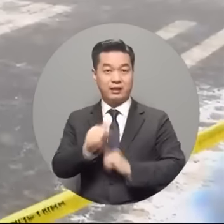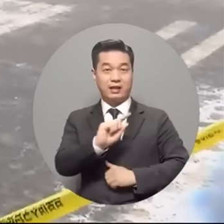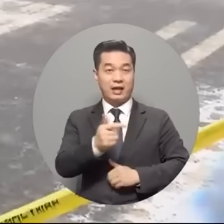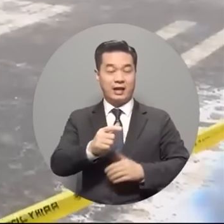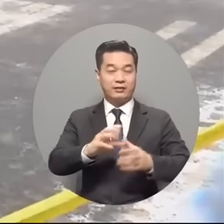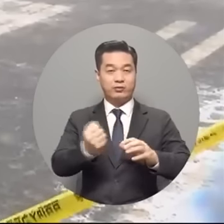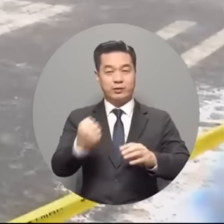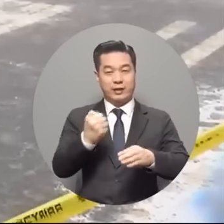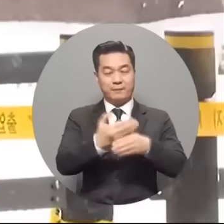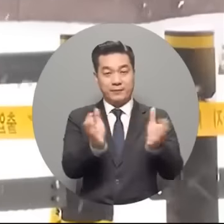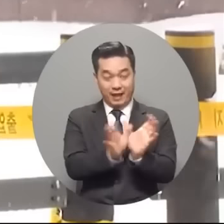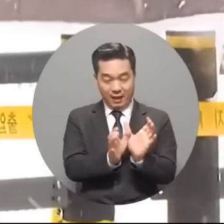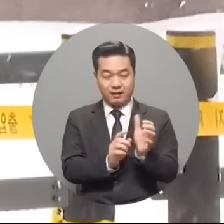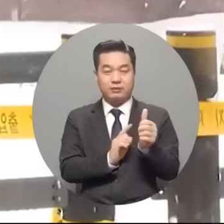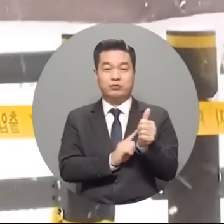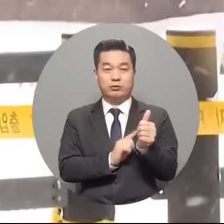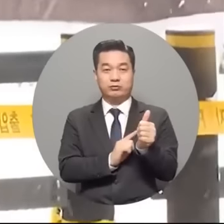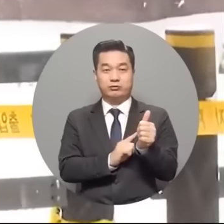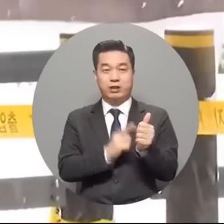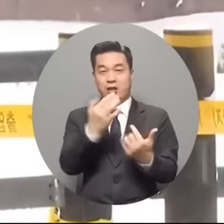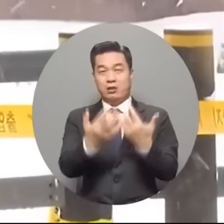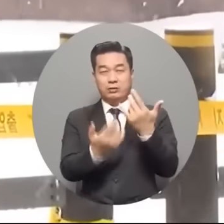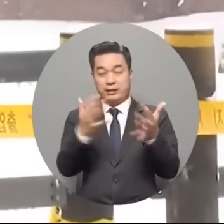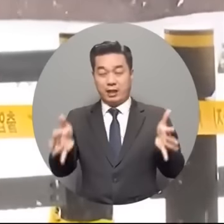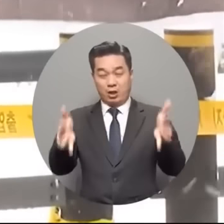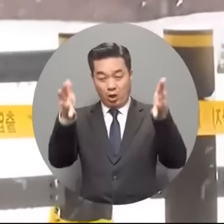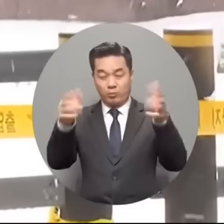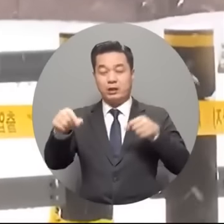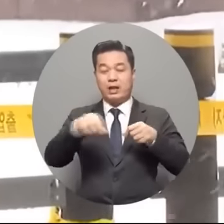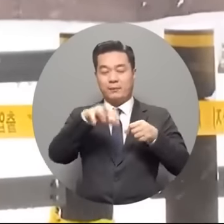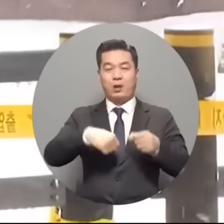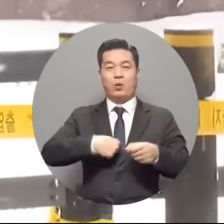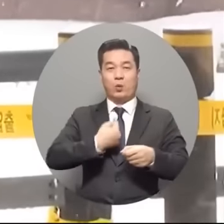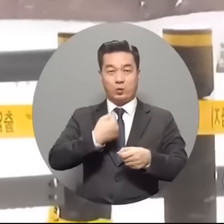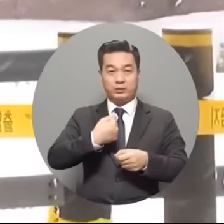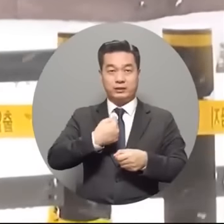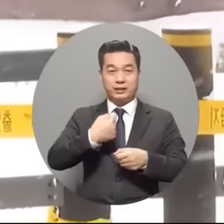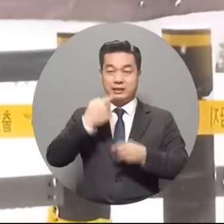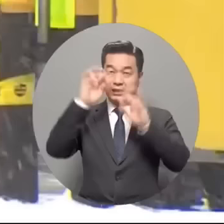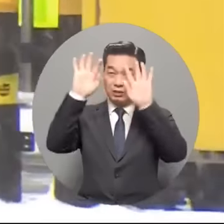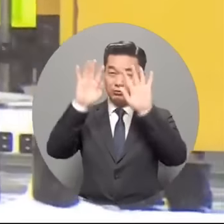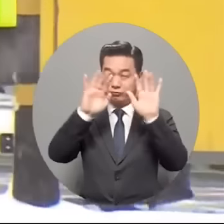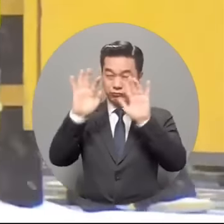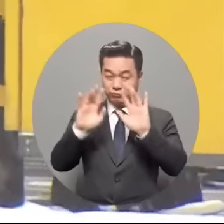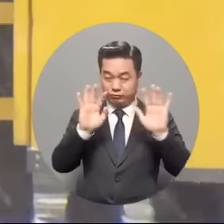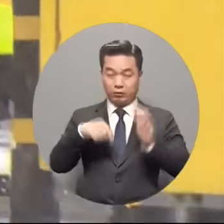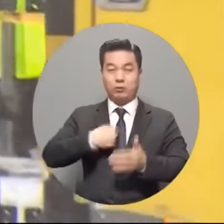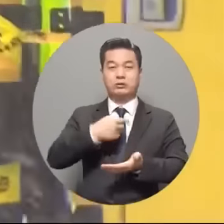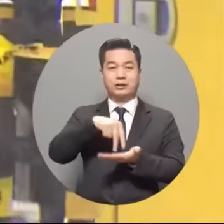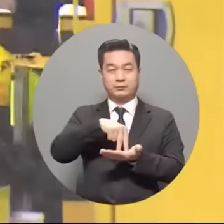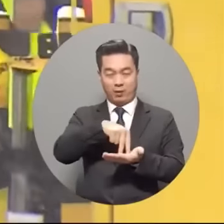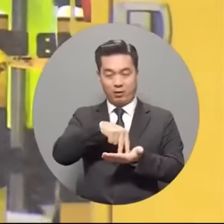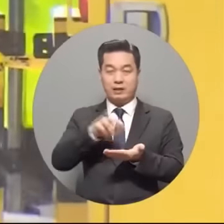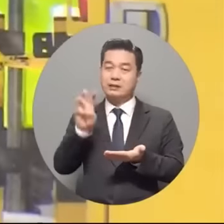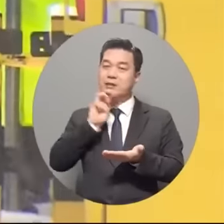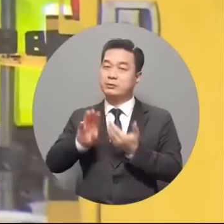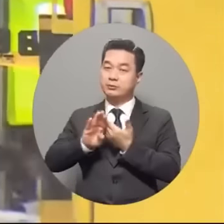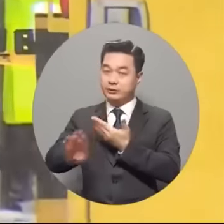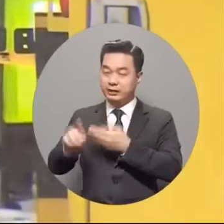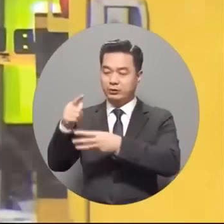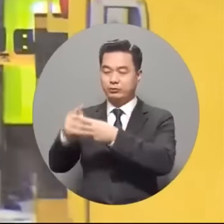국민의힘 비상대책위원장은 불에 탄 건물을 배경으로 혼자 눈을 맞으며 서 있습니다. 30여 분뒤